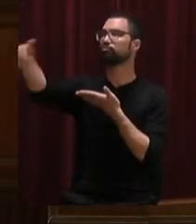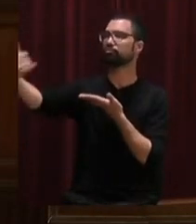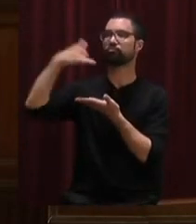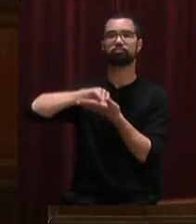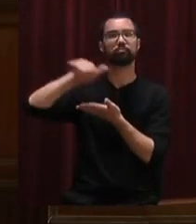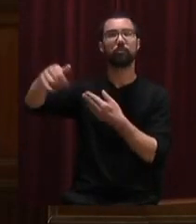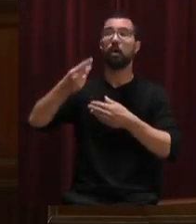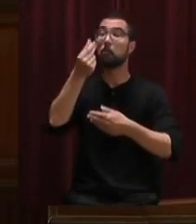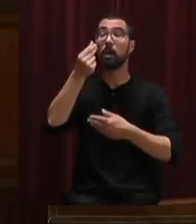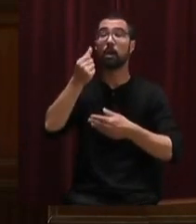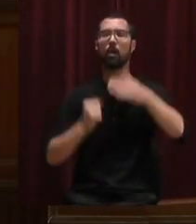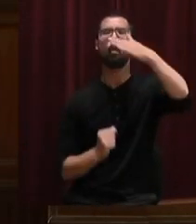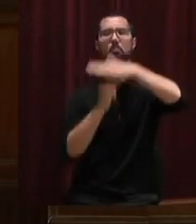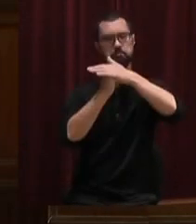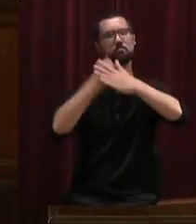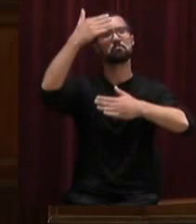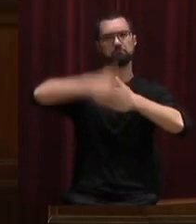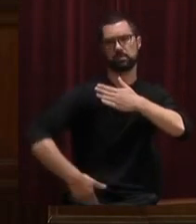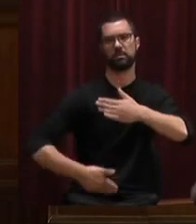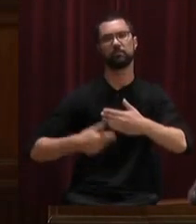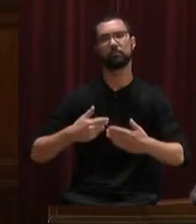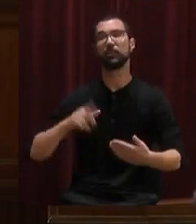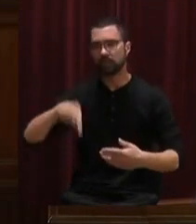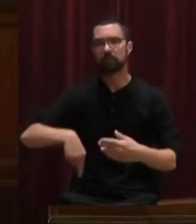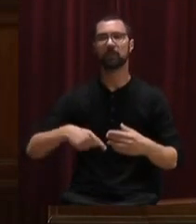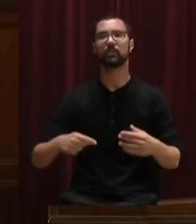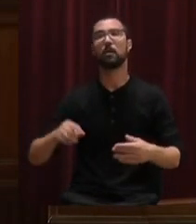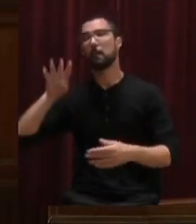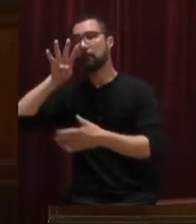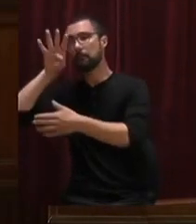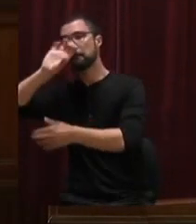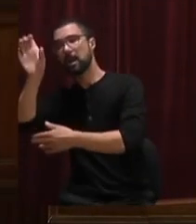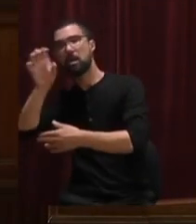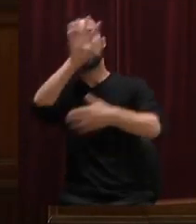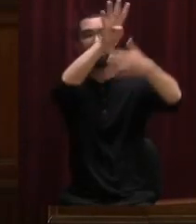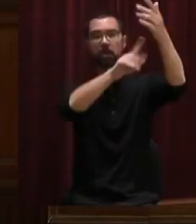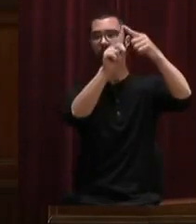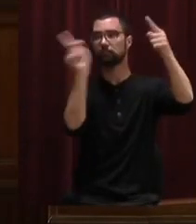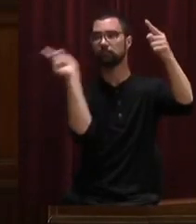preus màxims que necessitam, garantint la connexió de Menorca amb Barcelona, com hem